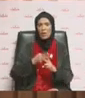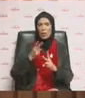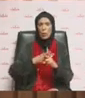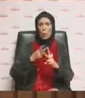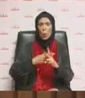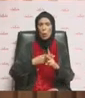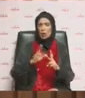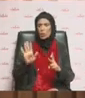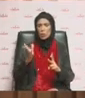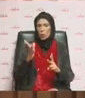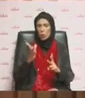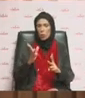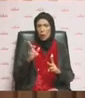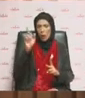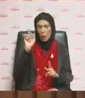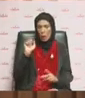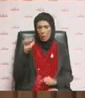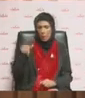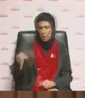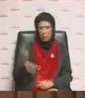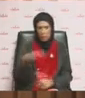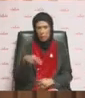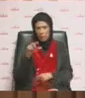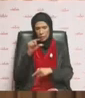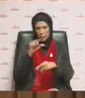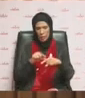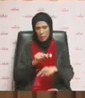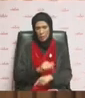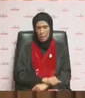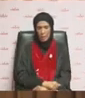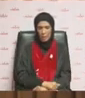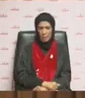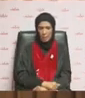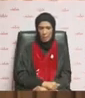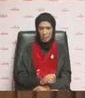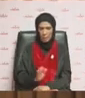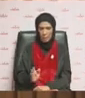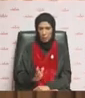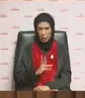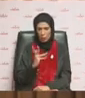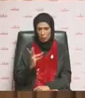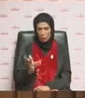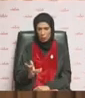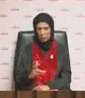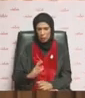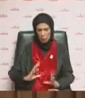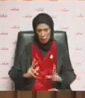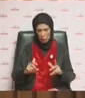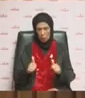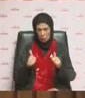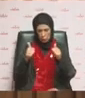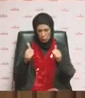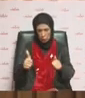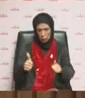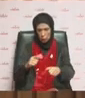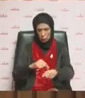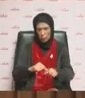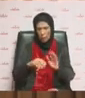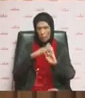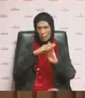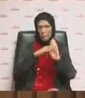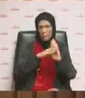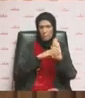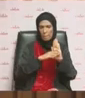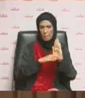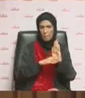نقيم موضوع الإنفاق داخل الدولة. يعني وين راح تأهيل الكوادر البحرينية؟ وين البرامج